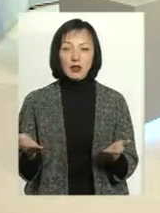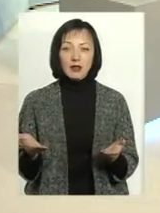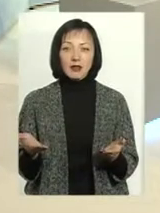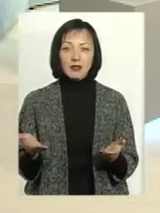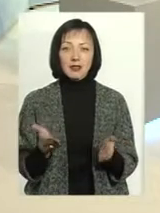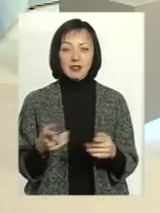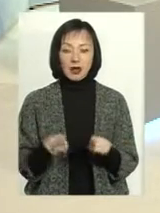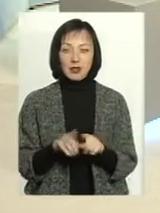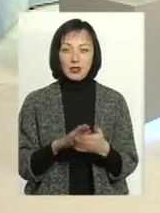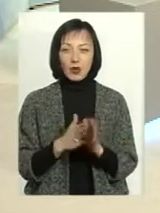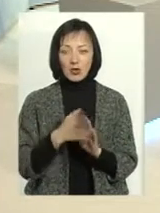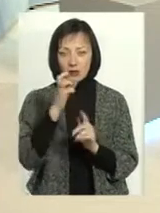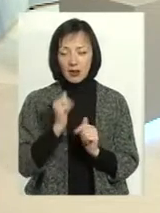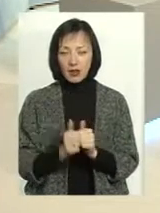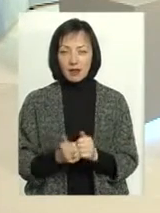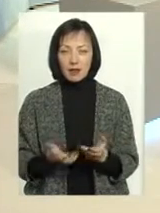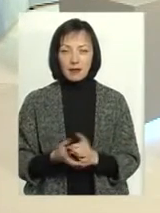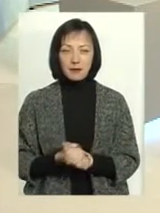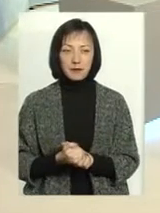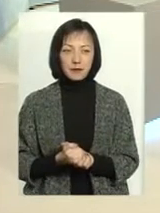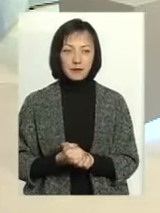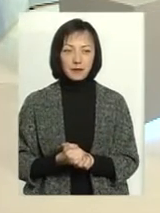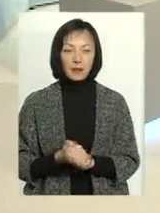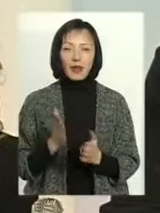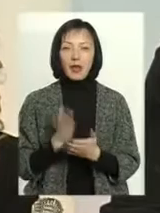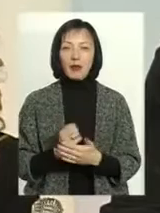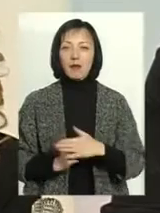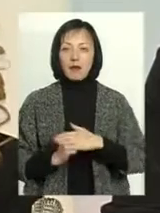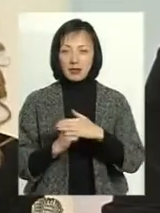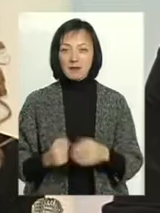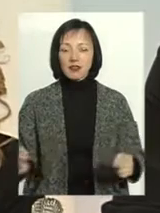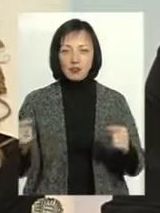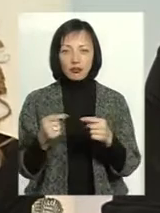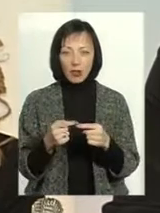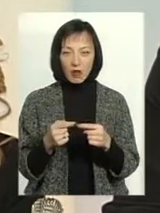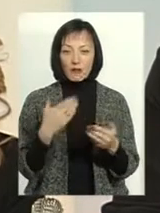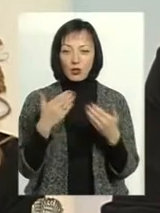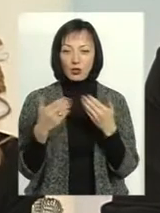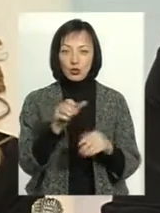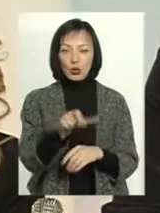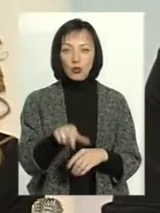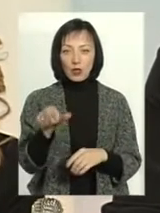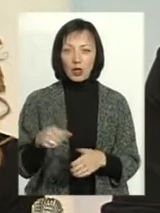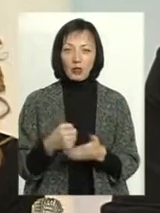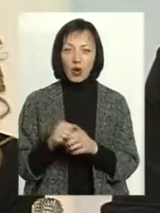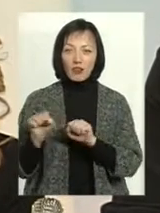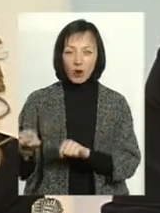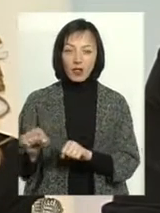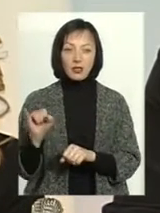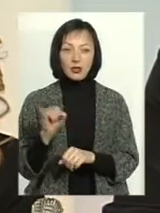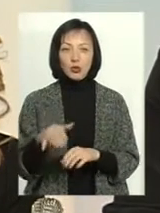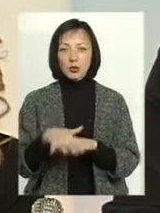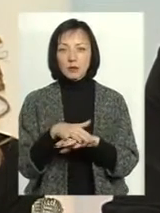така ситуація в країні, от як сказав Андрій Петрович, є базис, який визначає відношення людей і до адвокатів, і